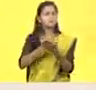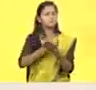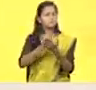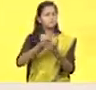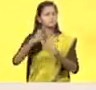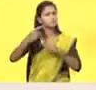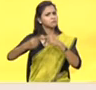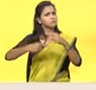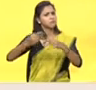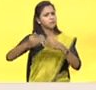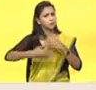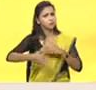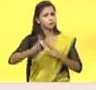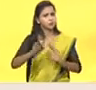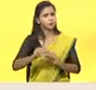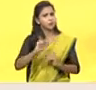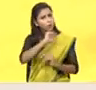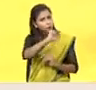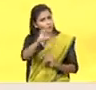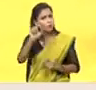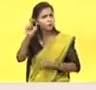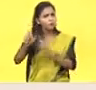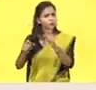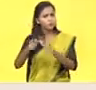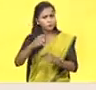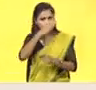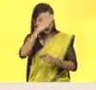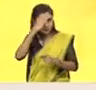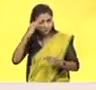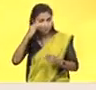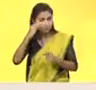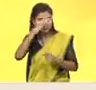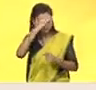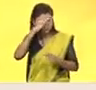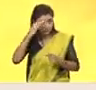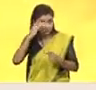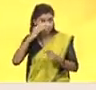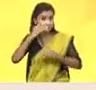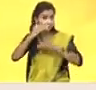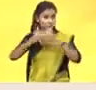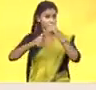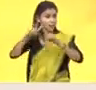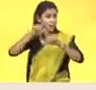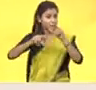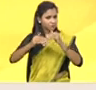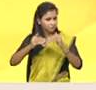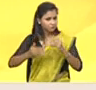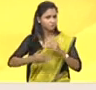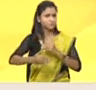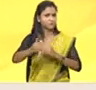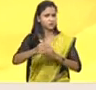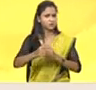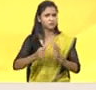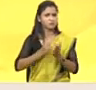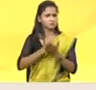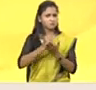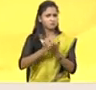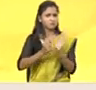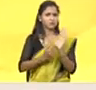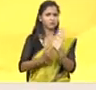जारी है। आप भी संस्कृत को आगे बढ़ाने वाले ऐसे प्रयासों को सामने लाते